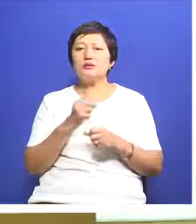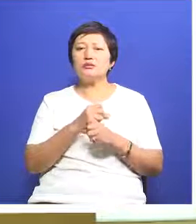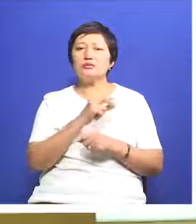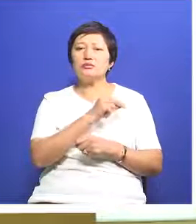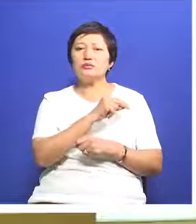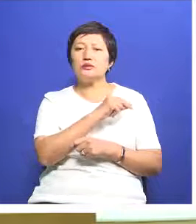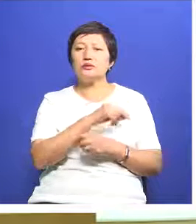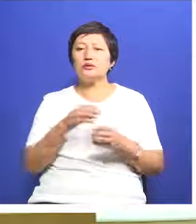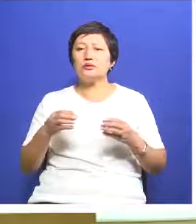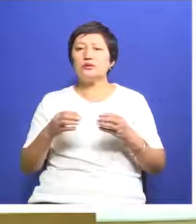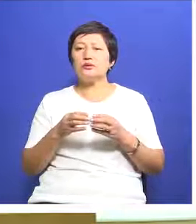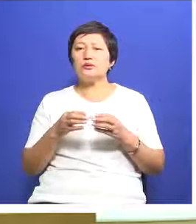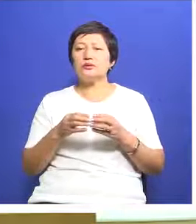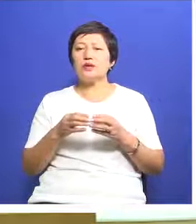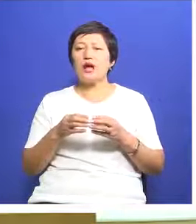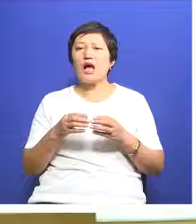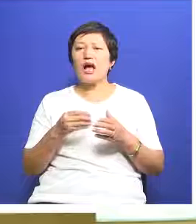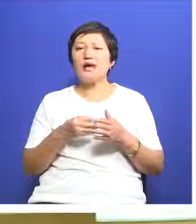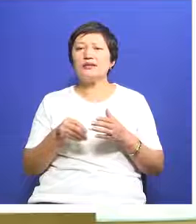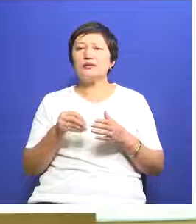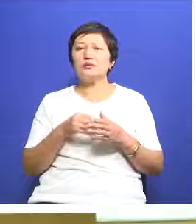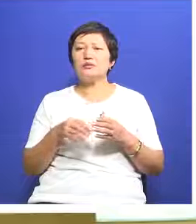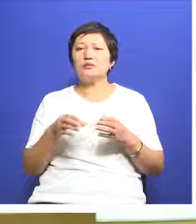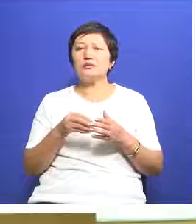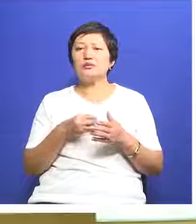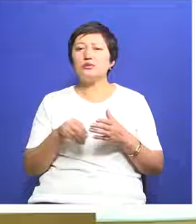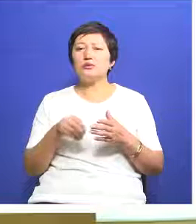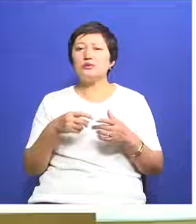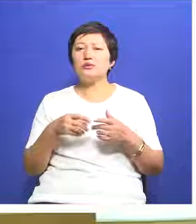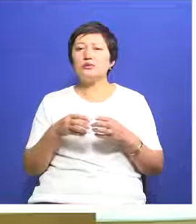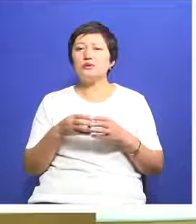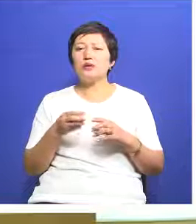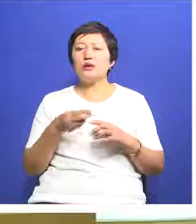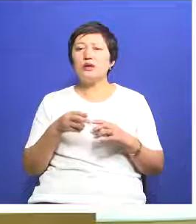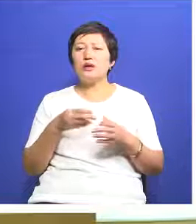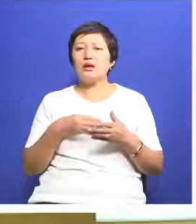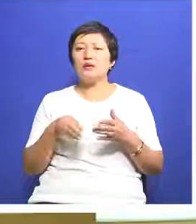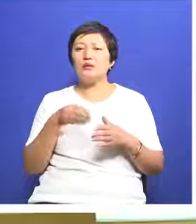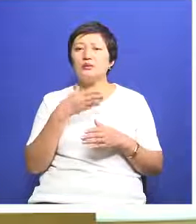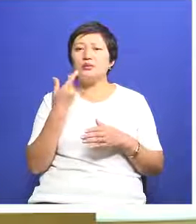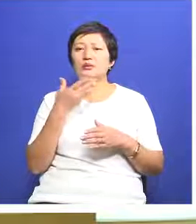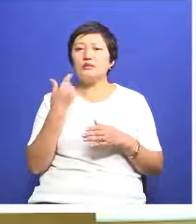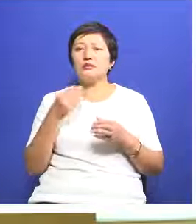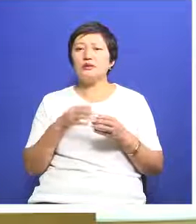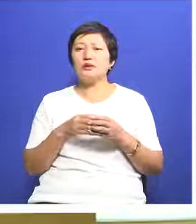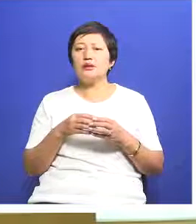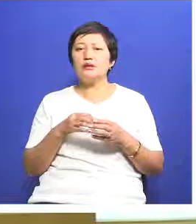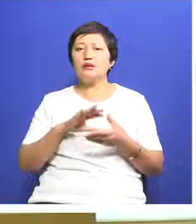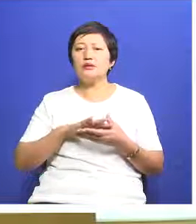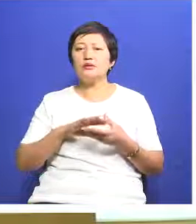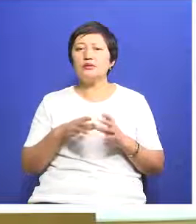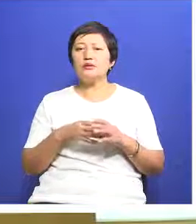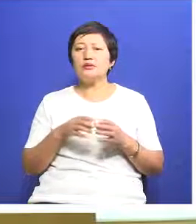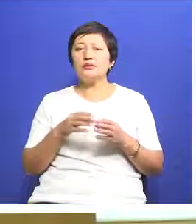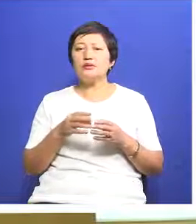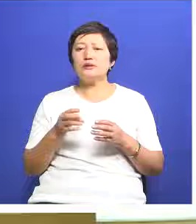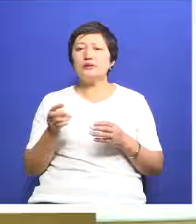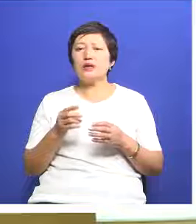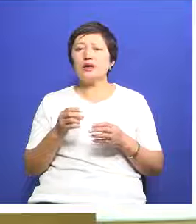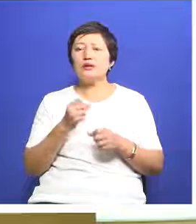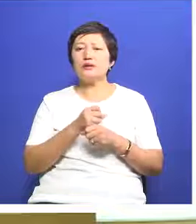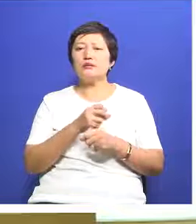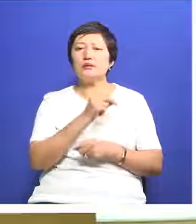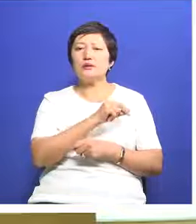жұмыстарды ұйымдастырып, қаржы бөлетін жерге қаржы бөлгізіп, қаржы бөлінбейтін жерлерге жаңа демеушілердің есебінен атқарып,